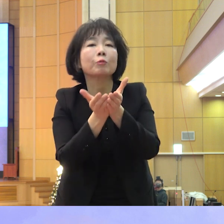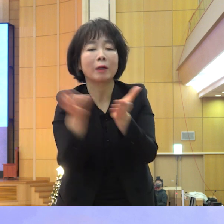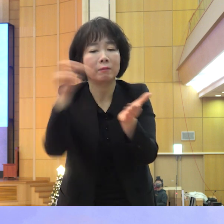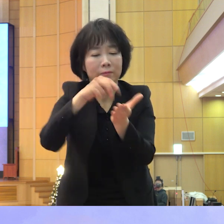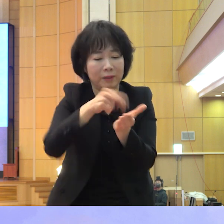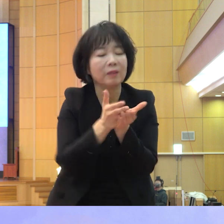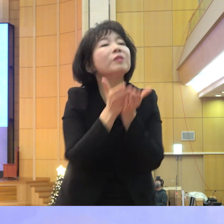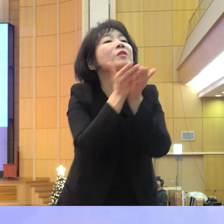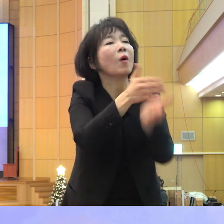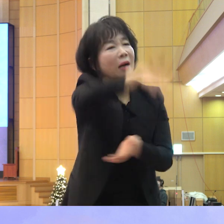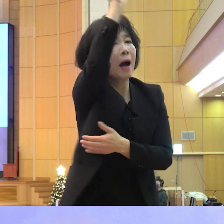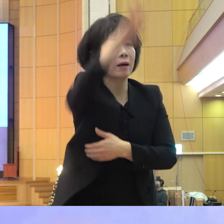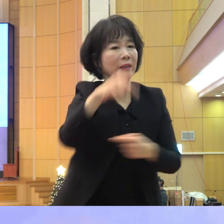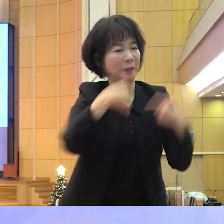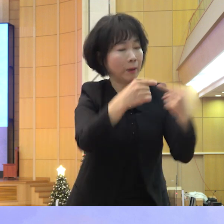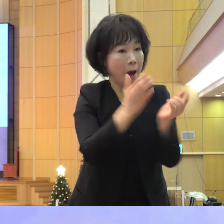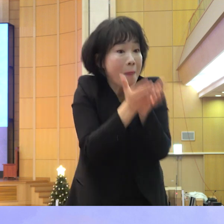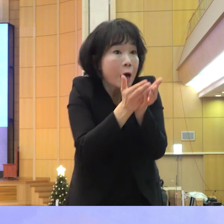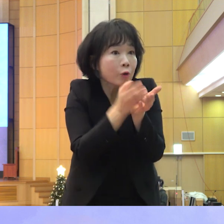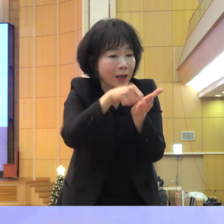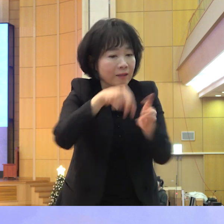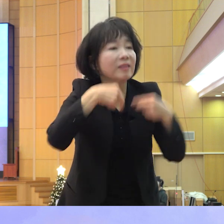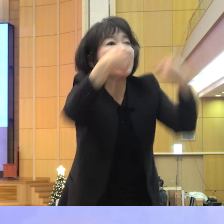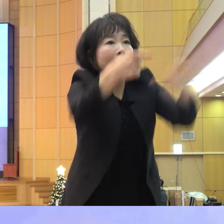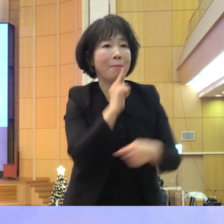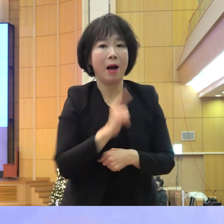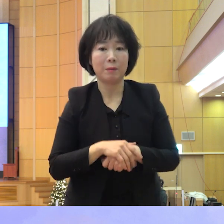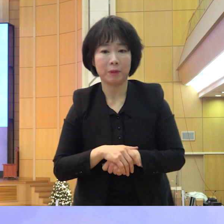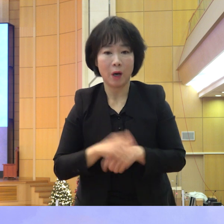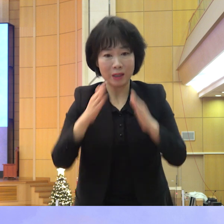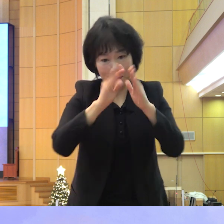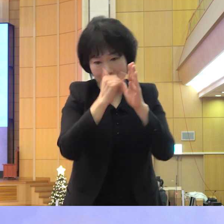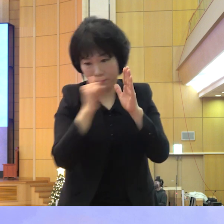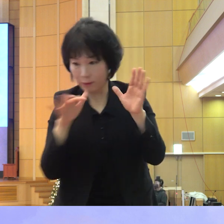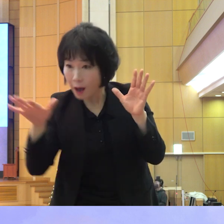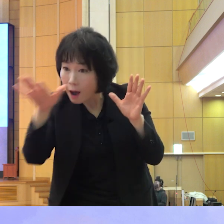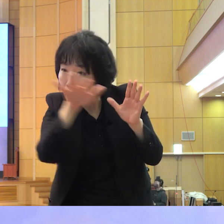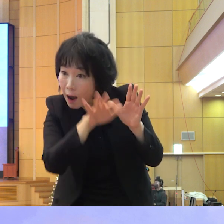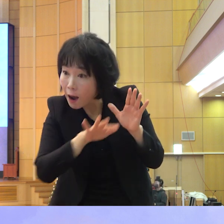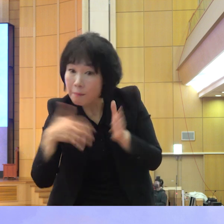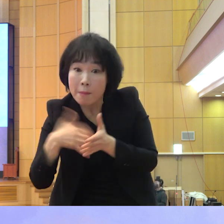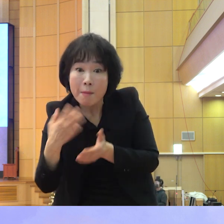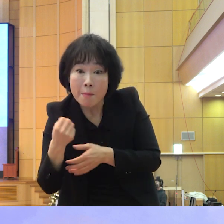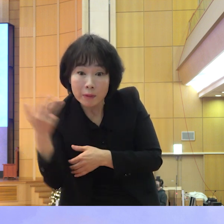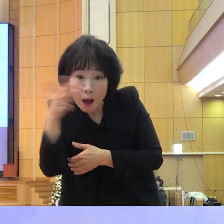것입니다. 노아를 중심으로 해서 그 온 가족이